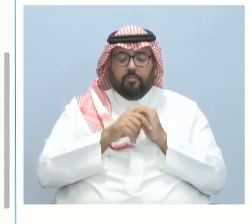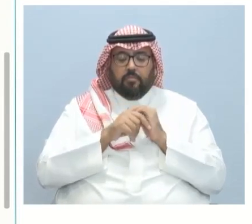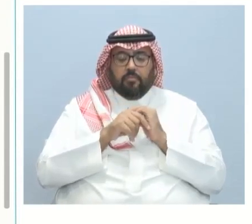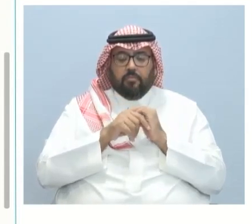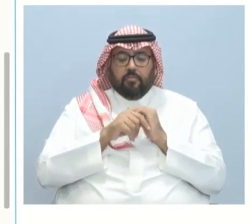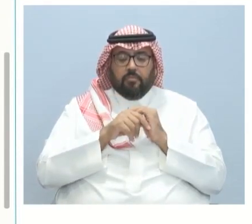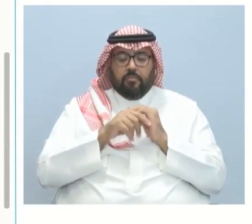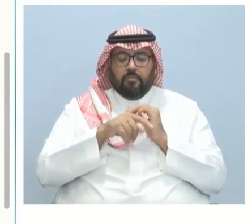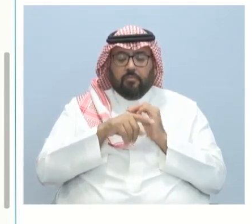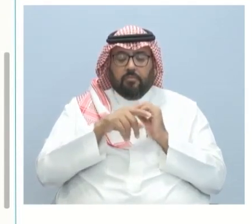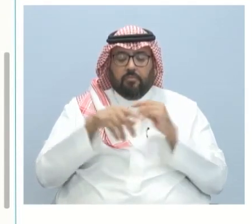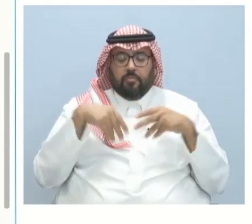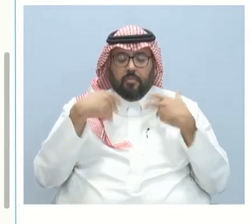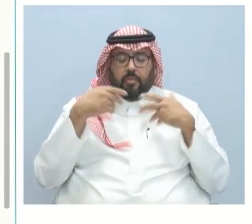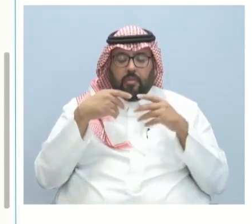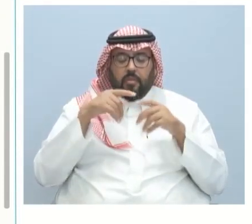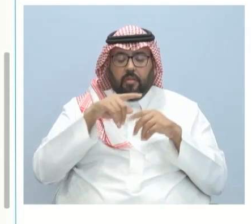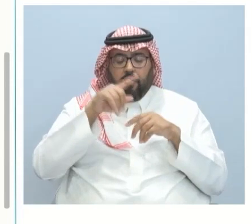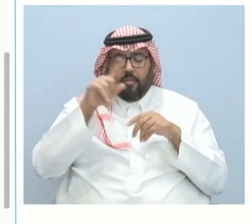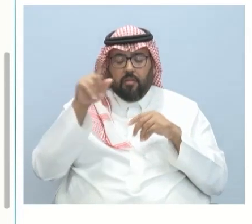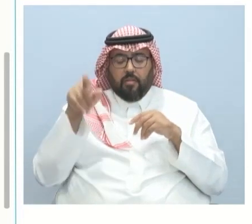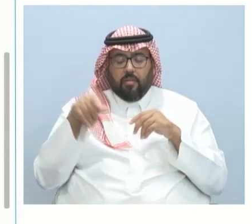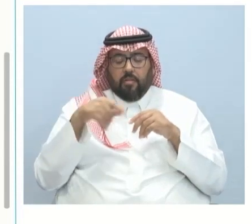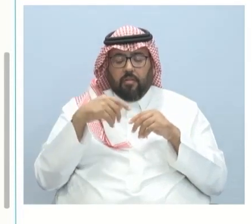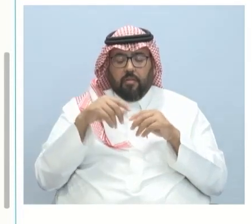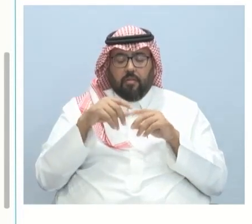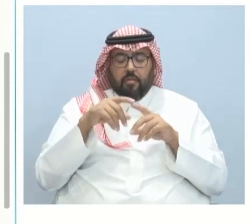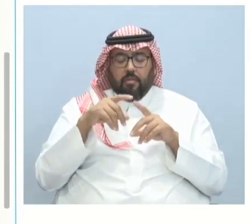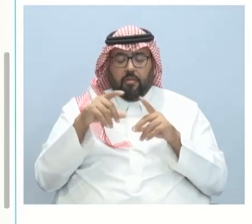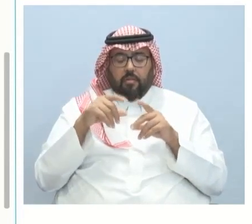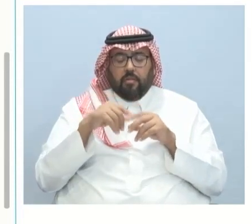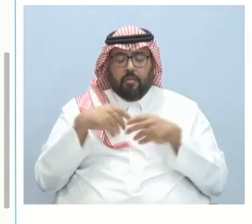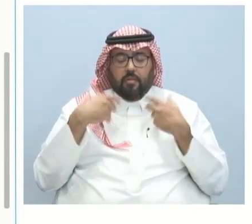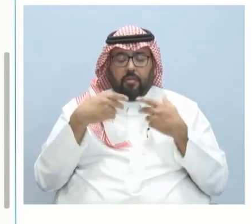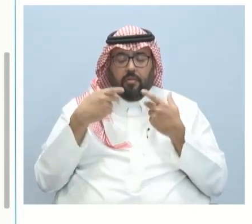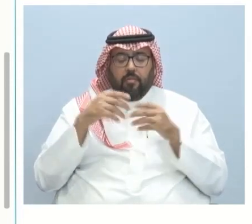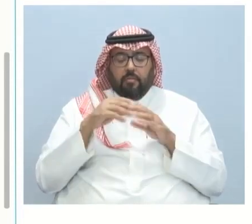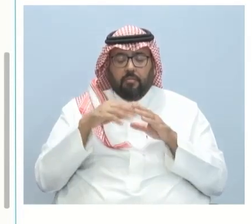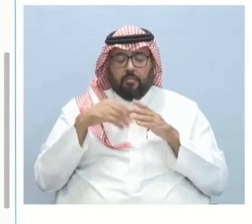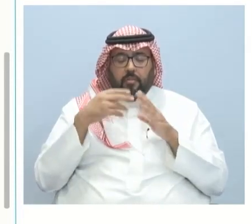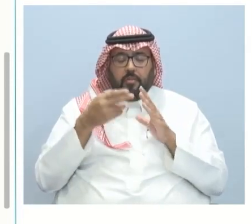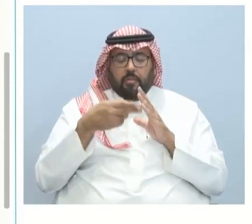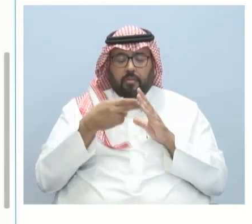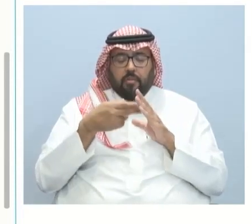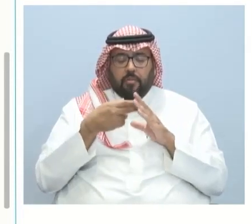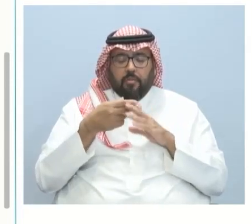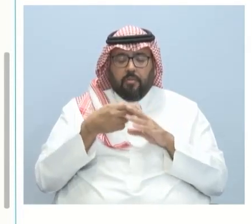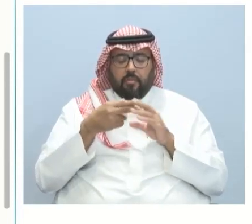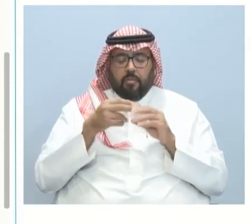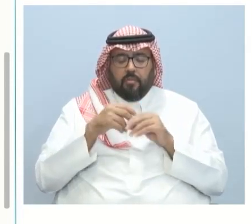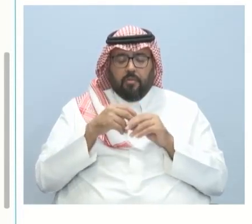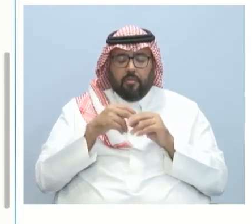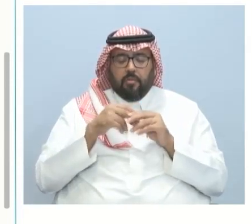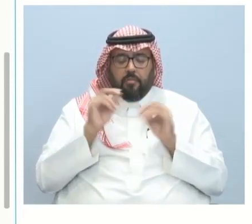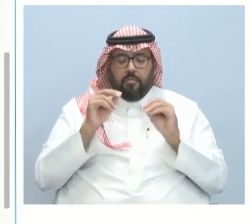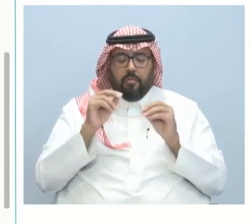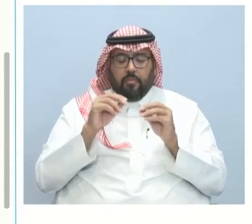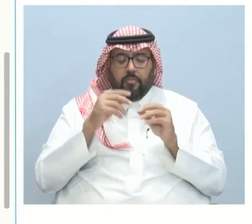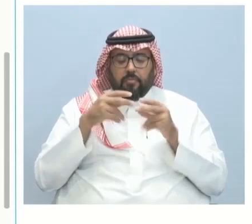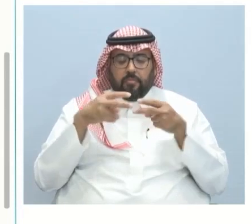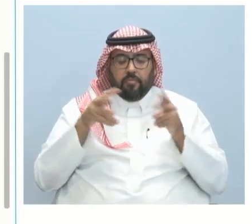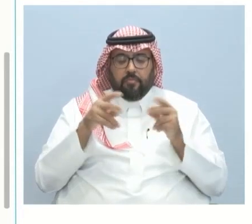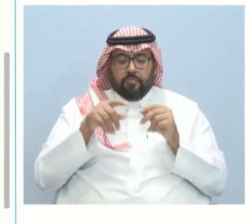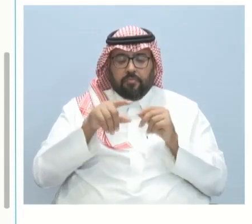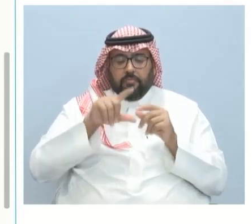على ساحه اللعب الفن قماش نلاحظ بعد ثم تشغيل